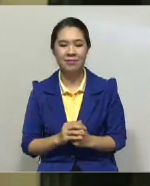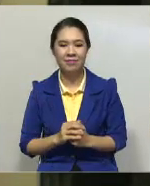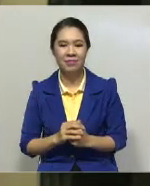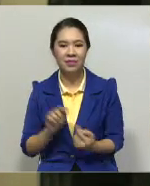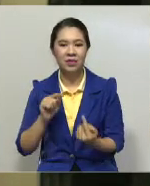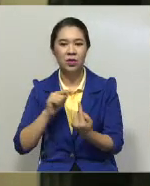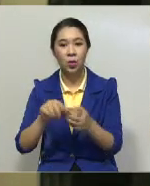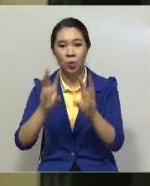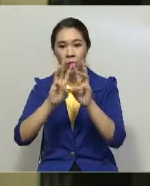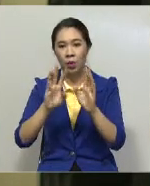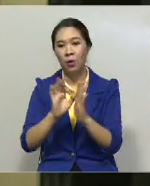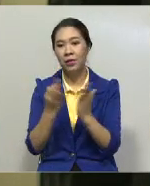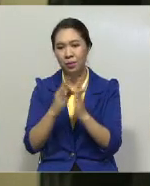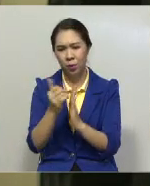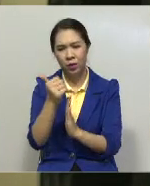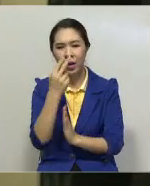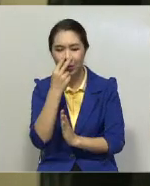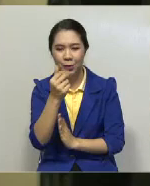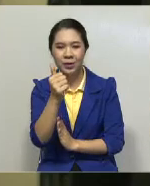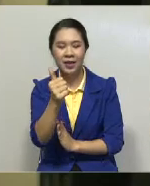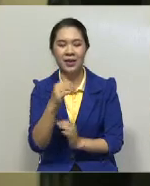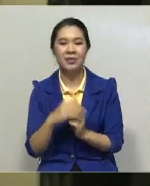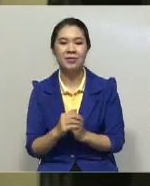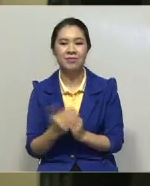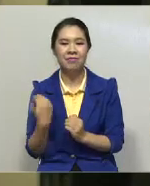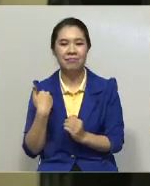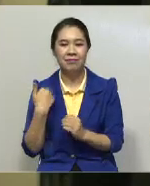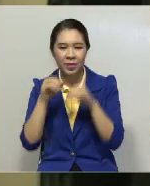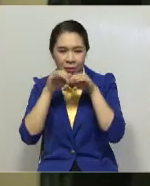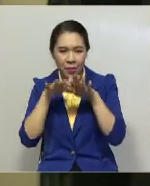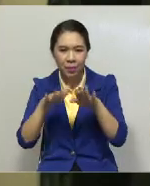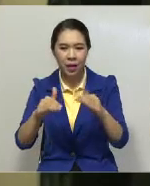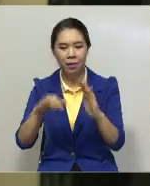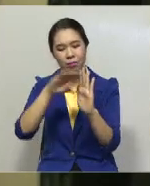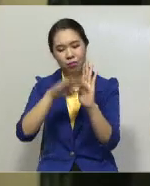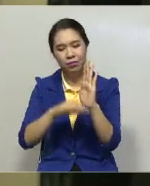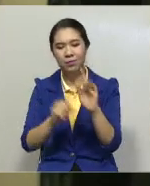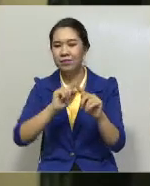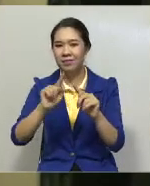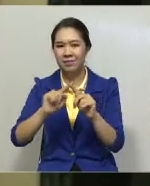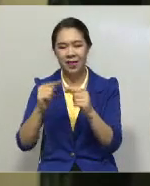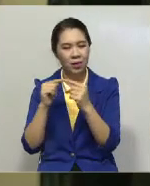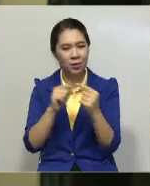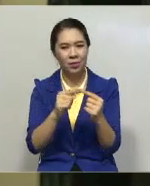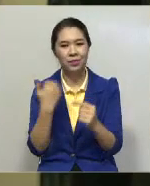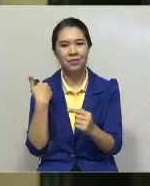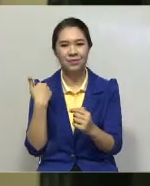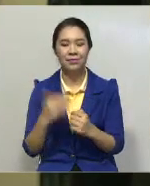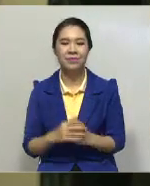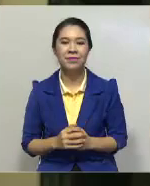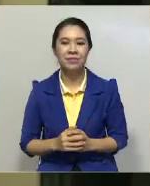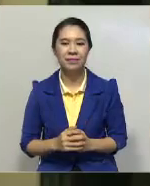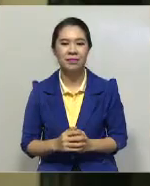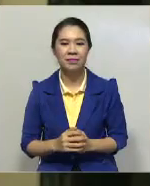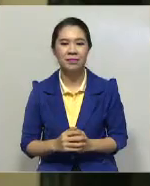ผ่านทางแฟนเพจ NBT to HD ก็ได้เหมือนกันนะครับเพราะว่าจะมีการไลฟ์สดรายการต่างๆเนี่ยอย่างต่อเนื่องด้วยครับเดี๋ยวไปดูอีกหนึ่